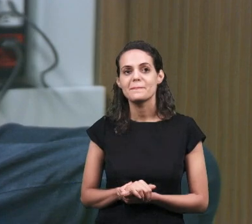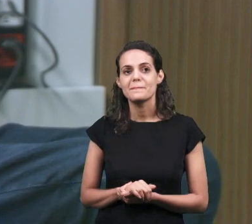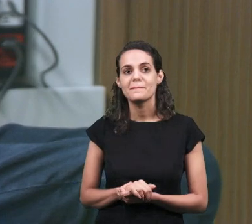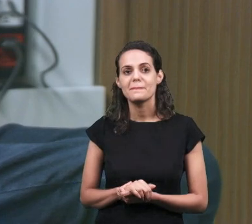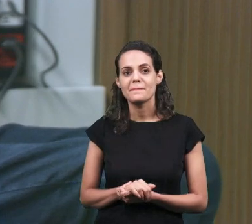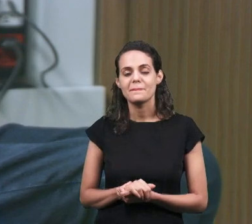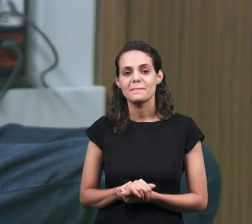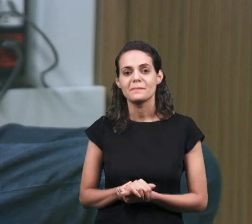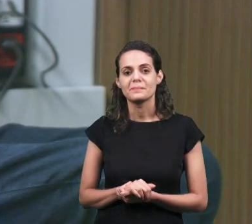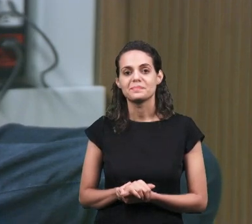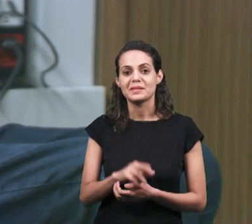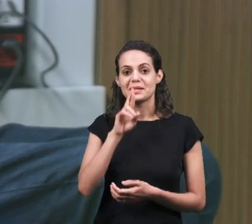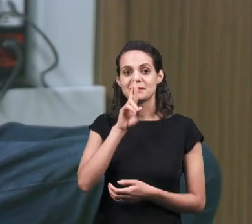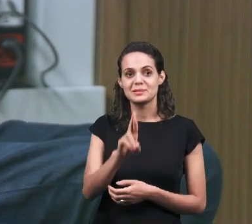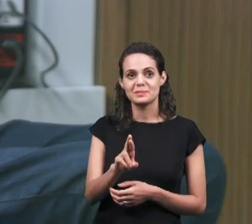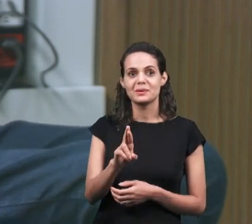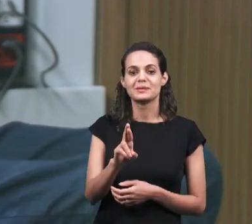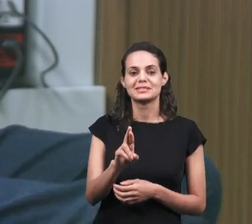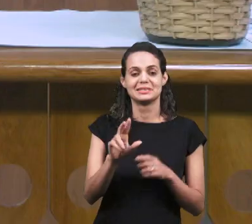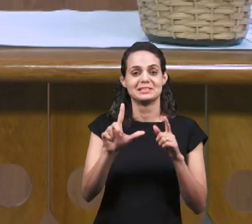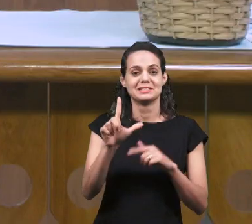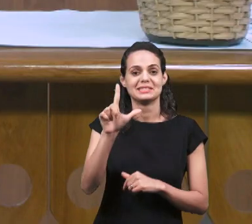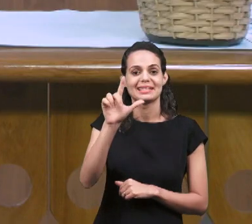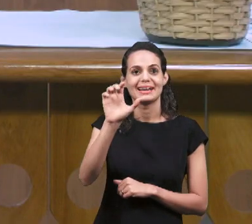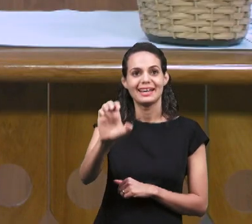C'est la réponse E.